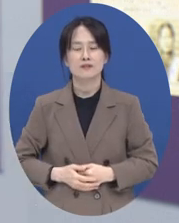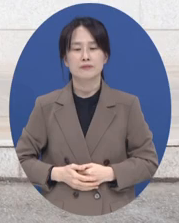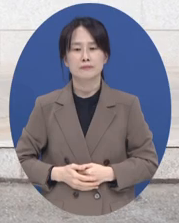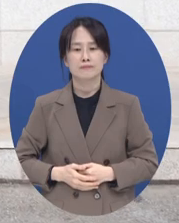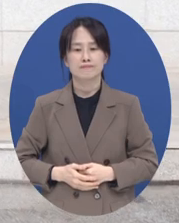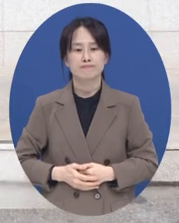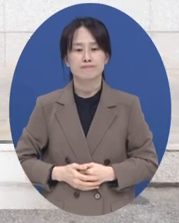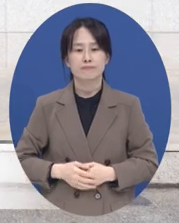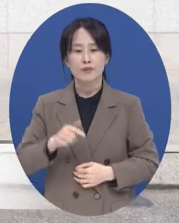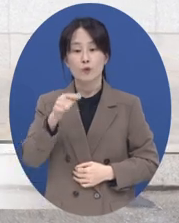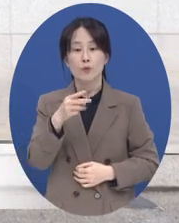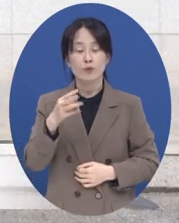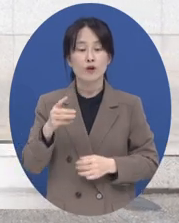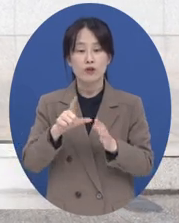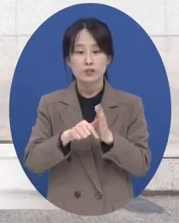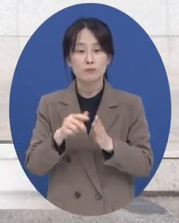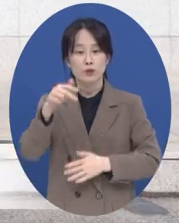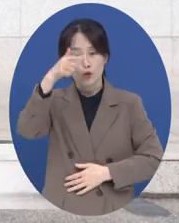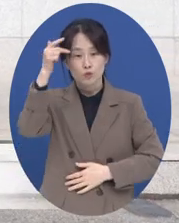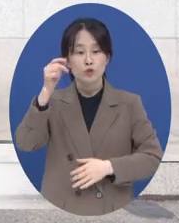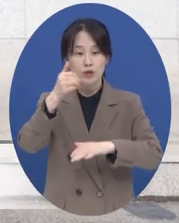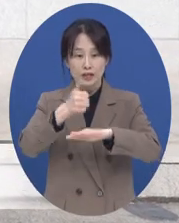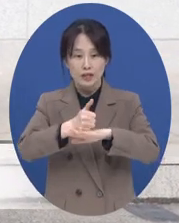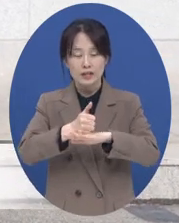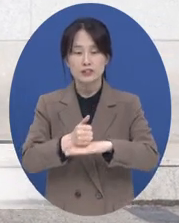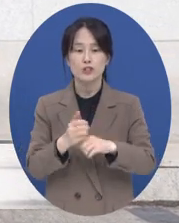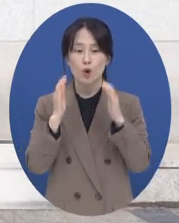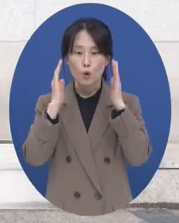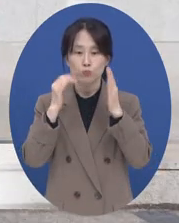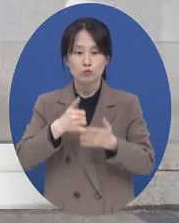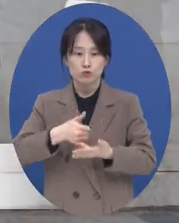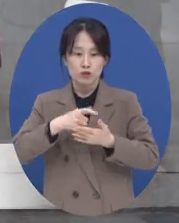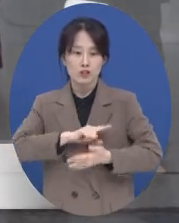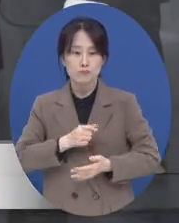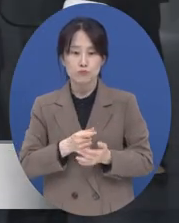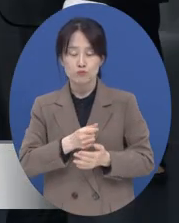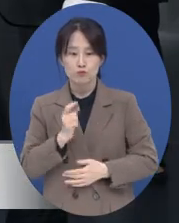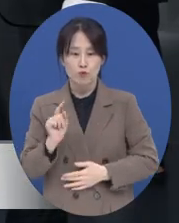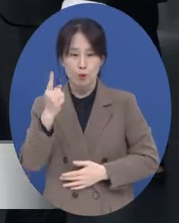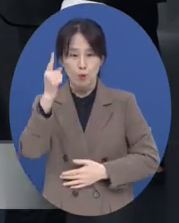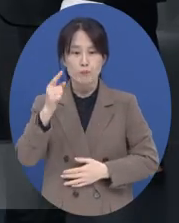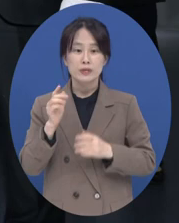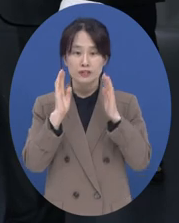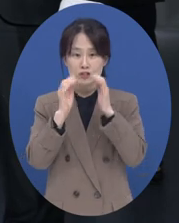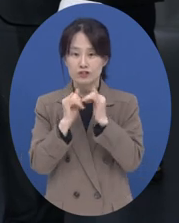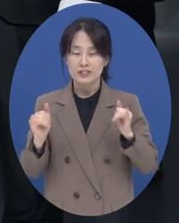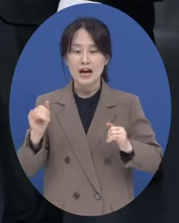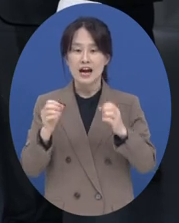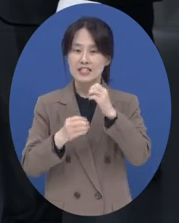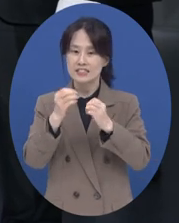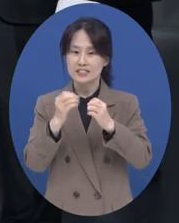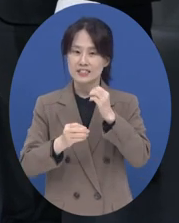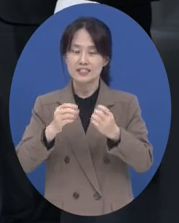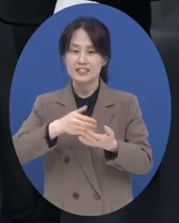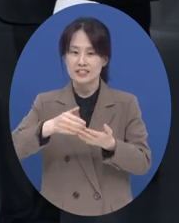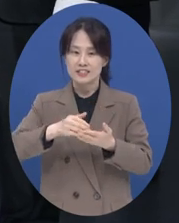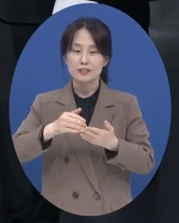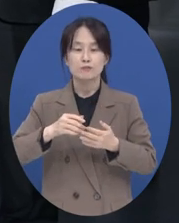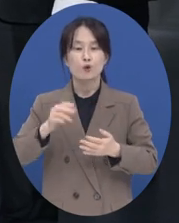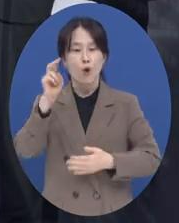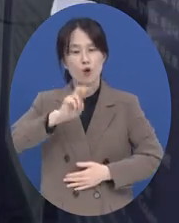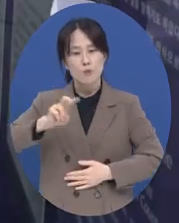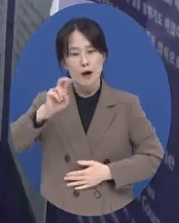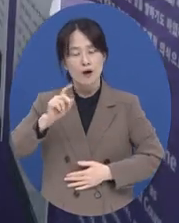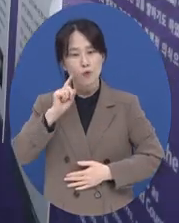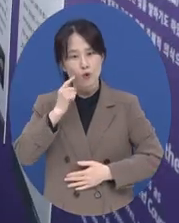되요 고려 시대부터 조선 스키 까지 학문과 인품으로 이름을 드높인 학자와 시 그림 음악으로 아름다움을 구현한